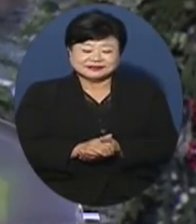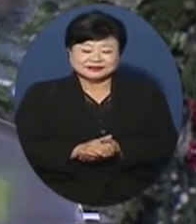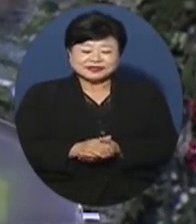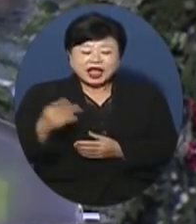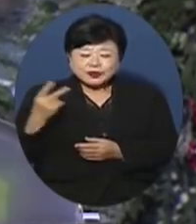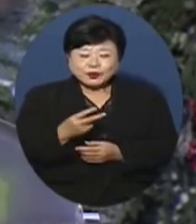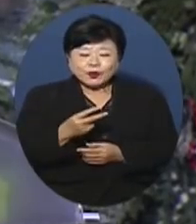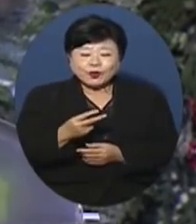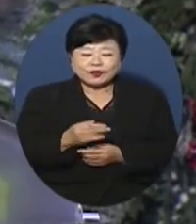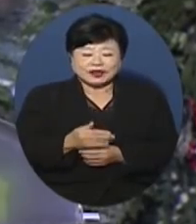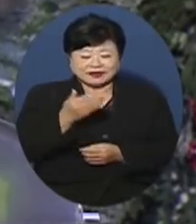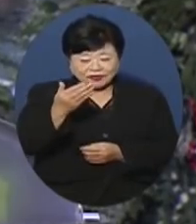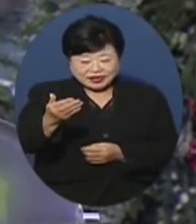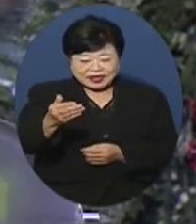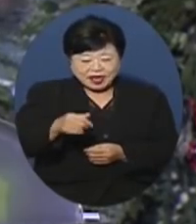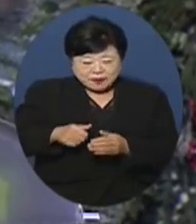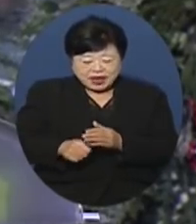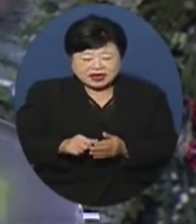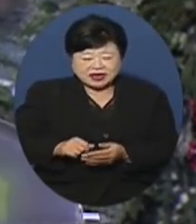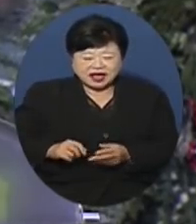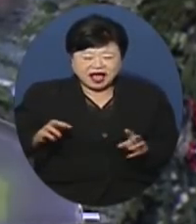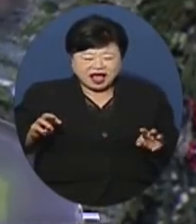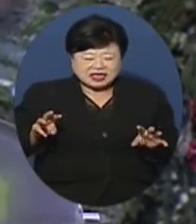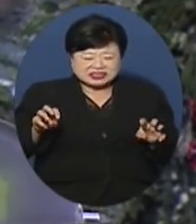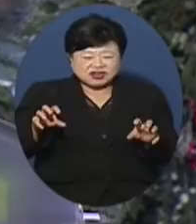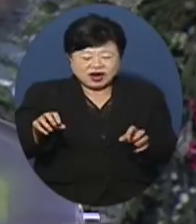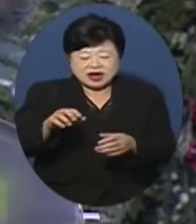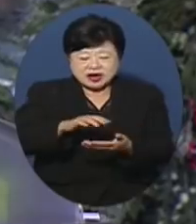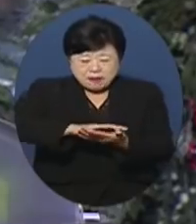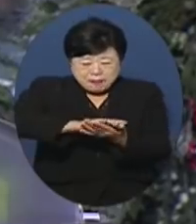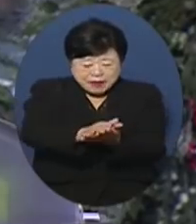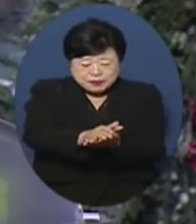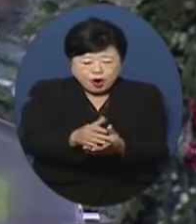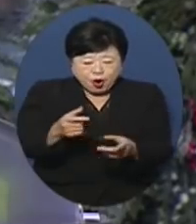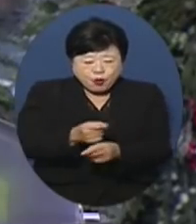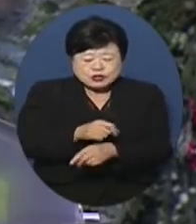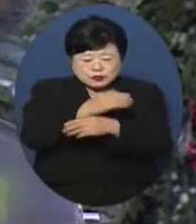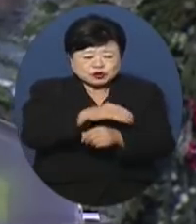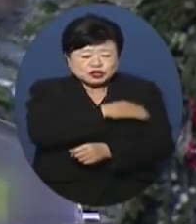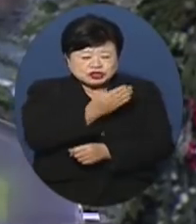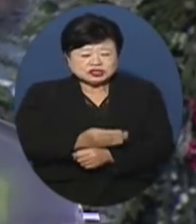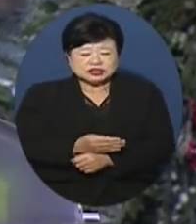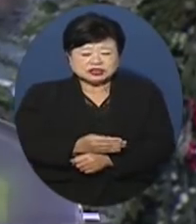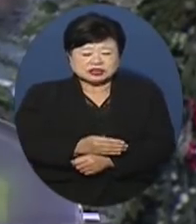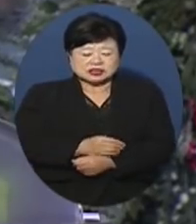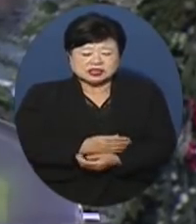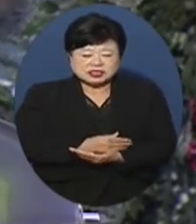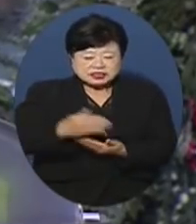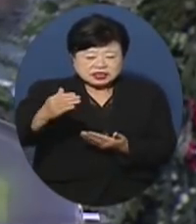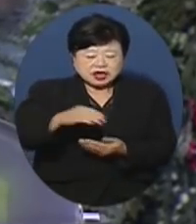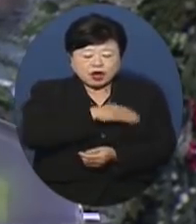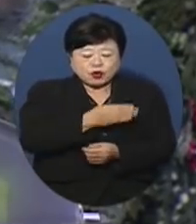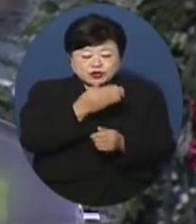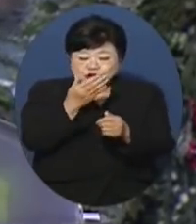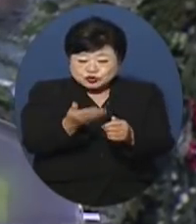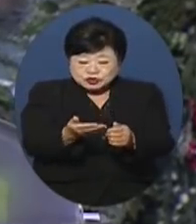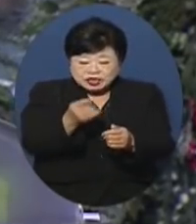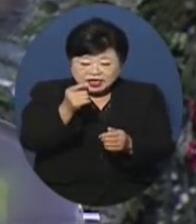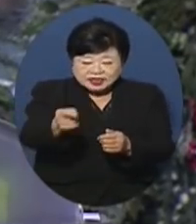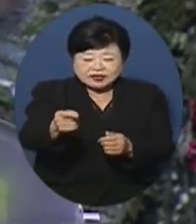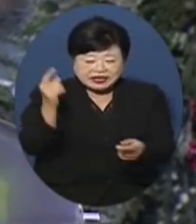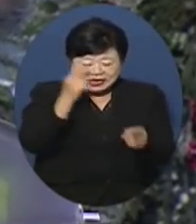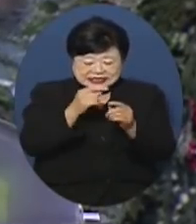또 내가 너희에게 뱀과 전갈을 밟으며 원수의 모든 능력을 제어할 권세를 주었으니